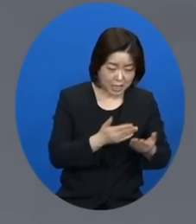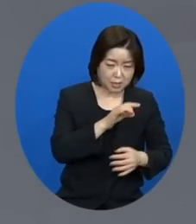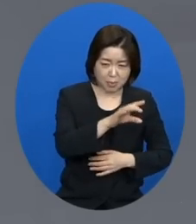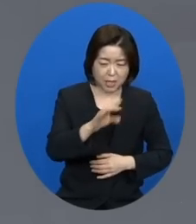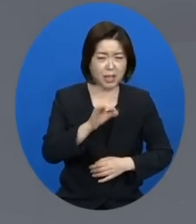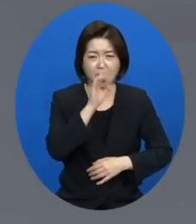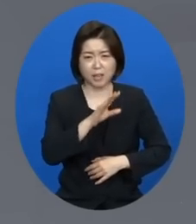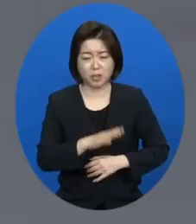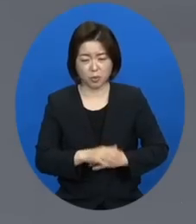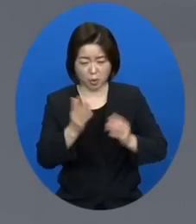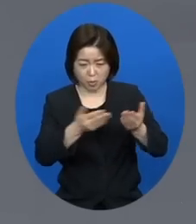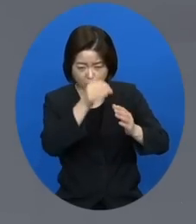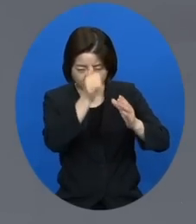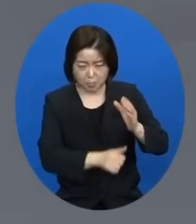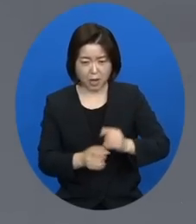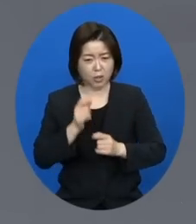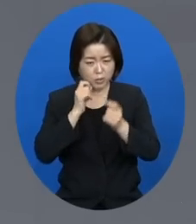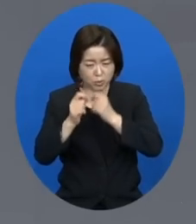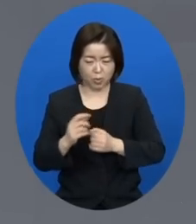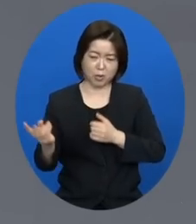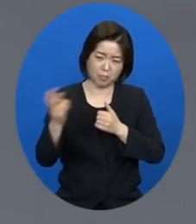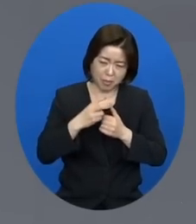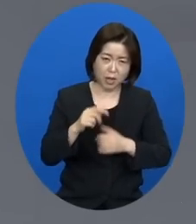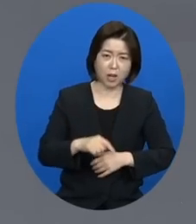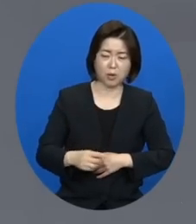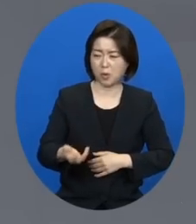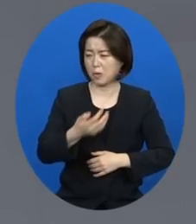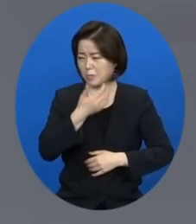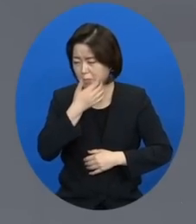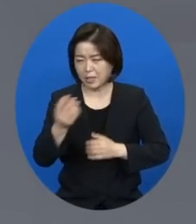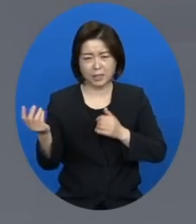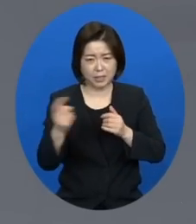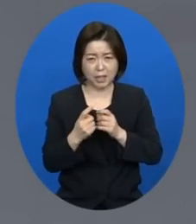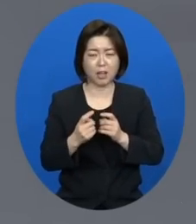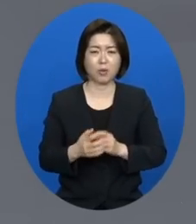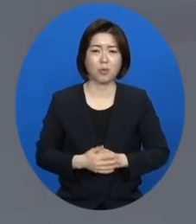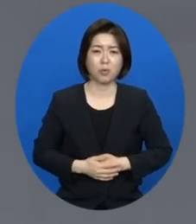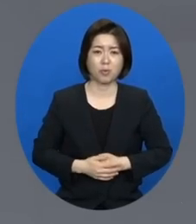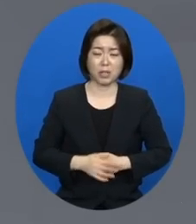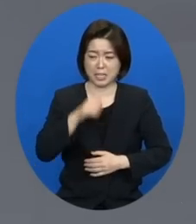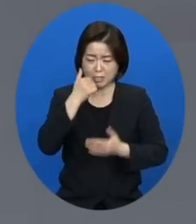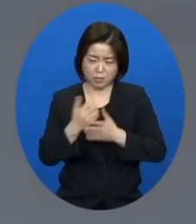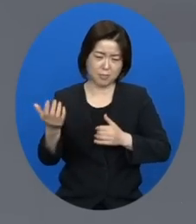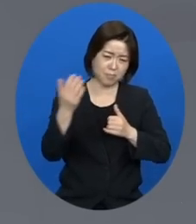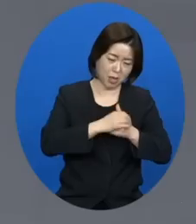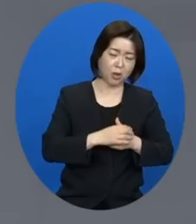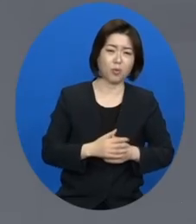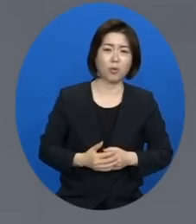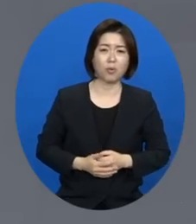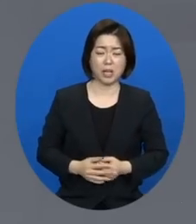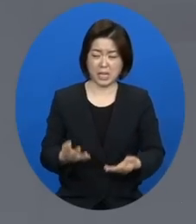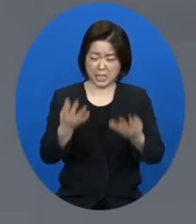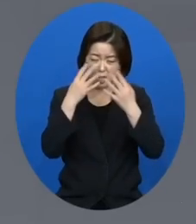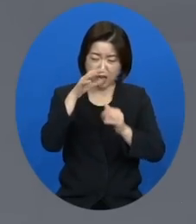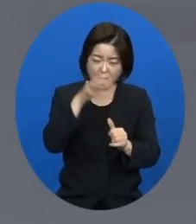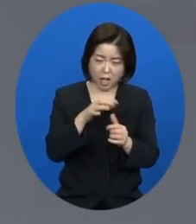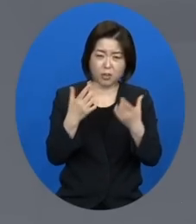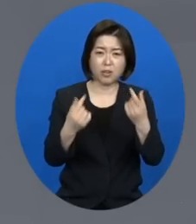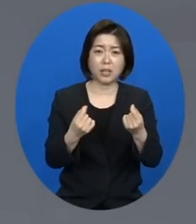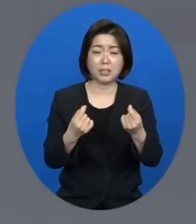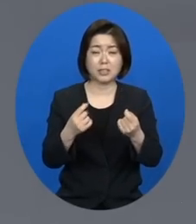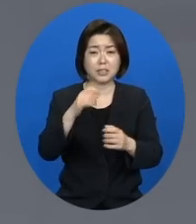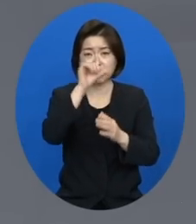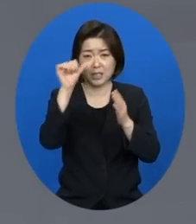빠지고 속임을 당하고 배신을 당하고 모욕을 당하고 누명을 당하고 감옥에 가신 듯한 그런